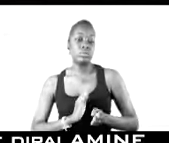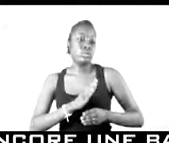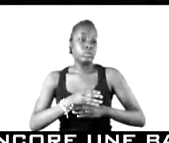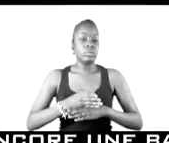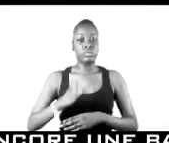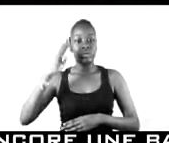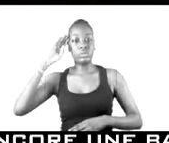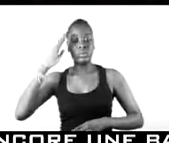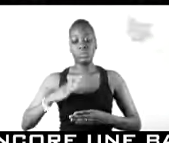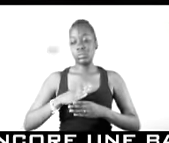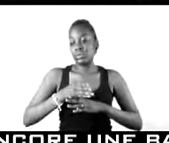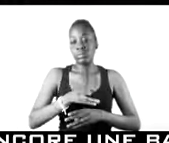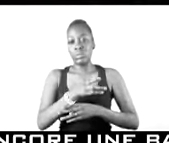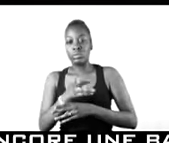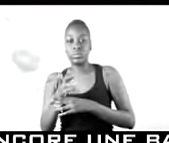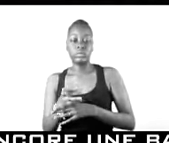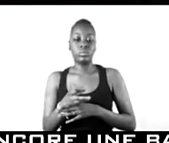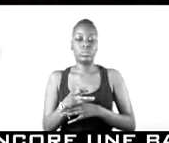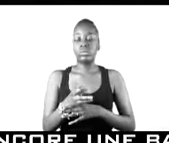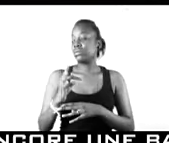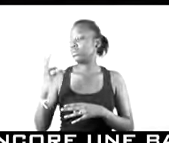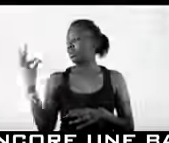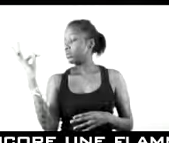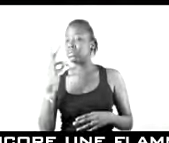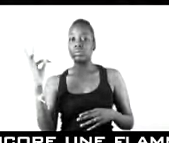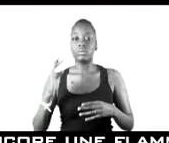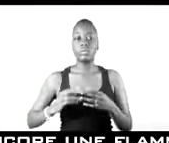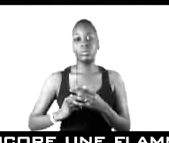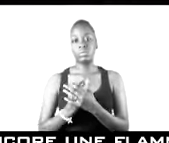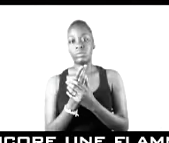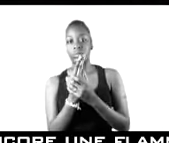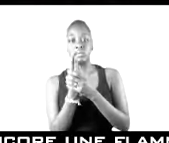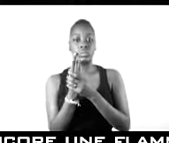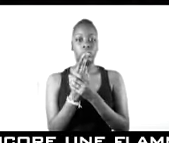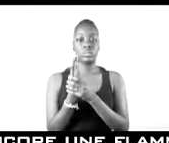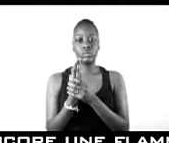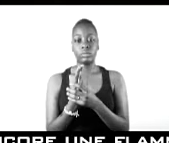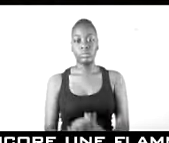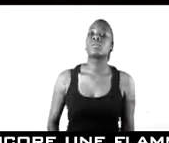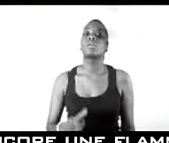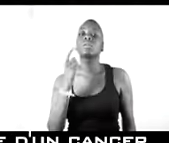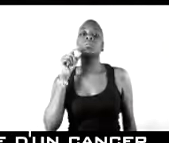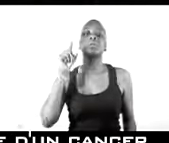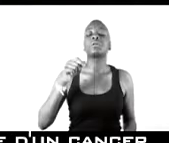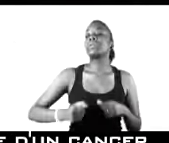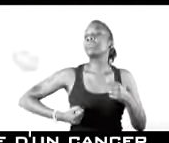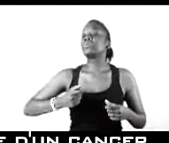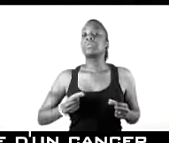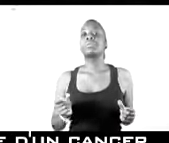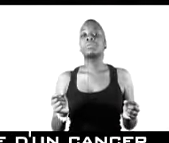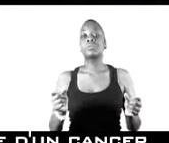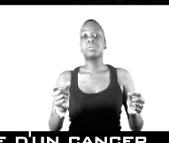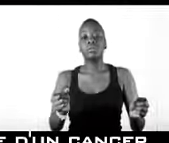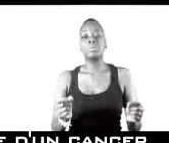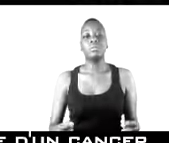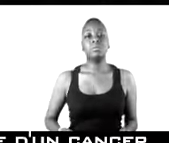amine. J'ai sorti soldat, je sors encore une balle. Que les frères allument encore une flamme. Son père à elle souffre